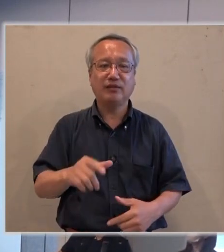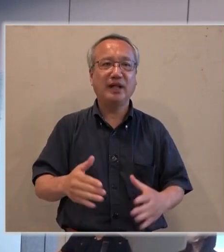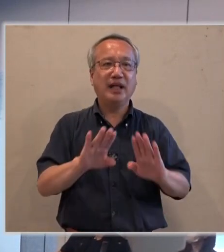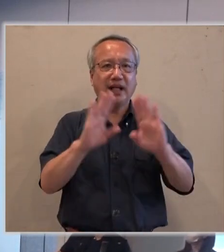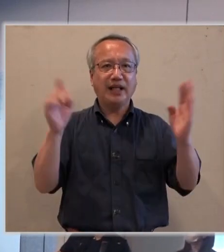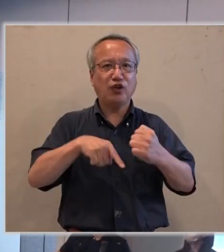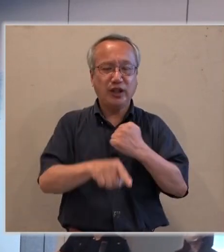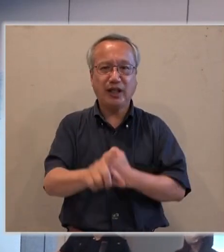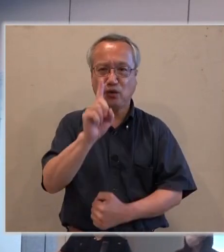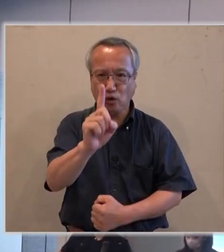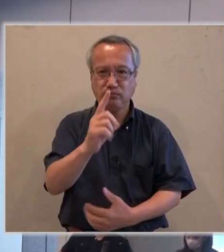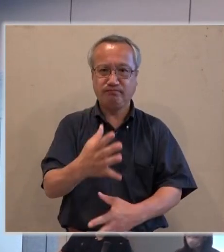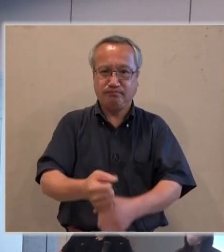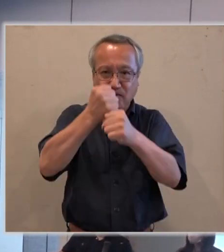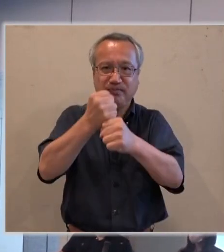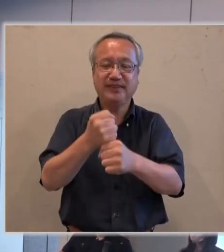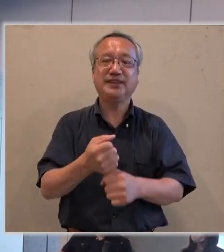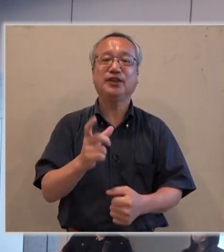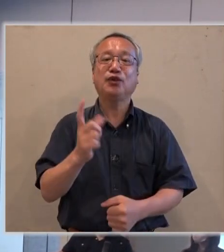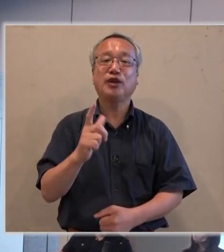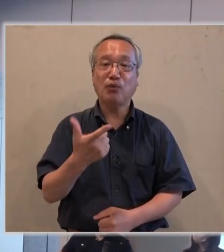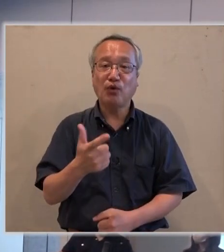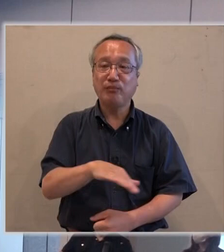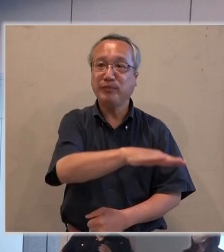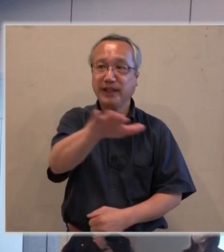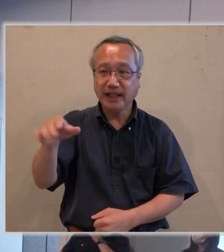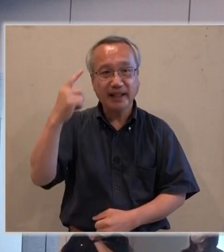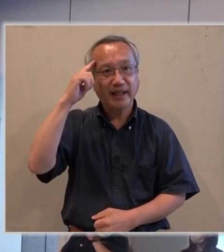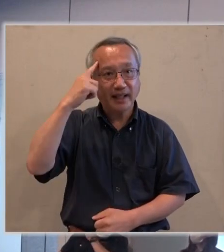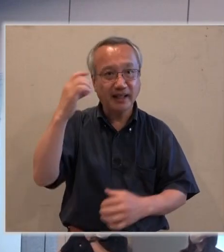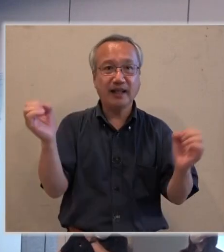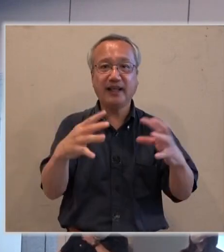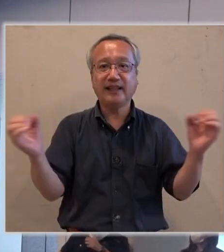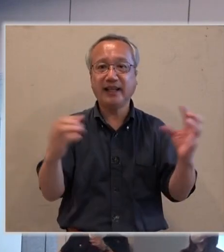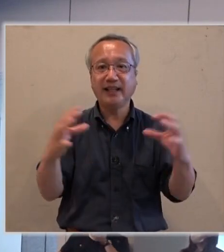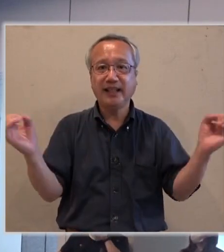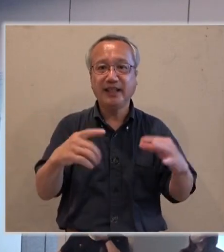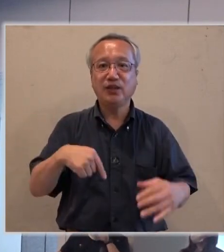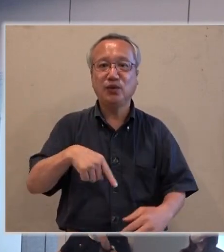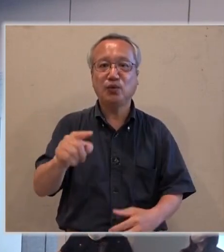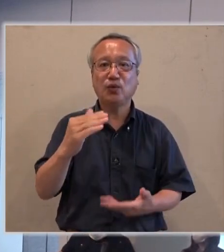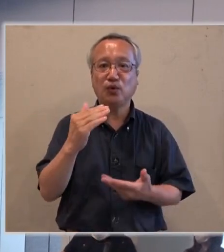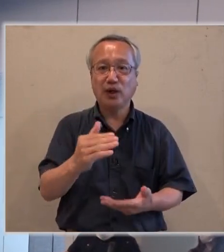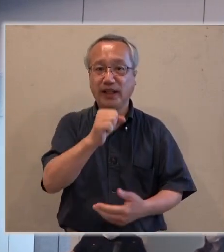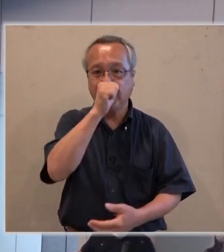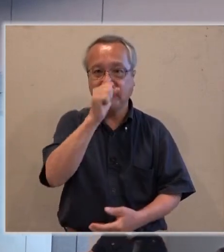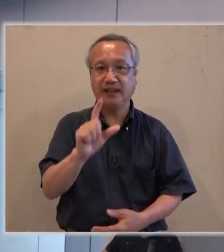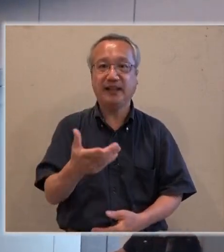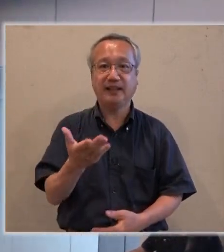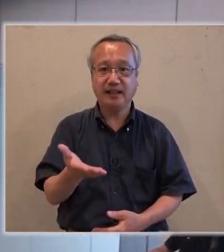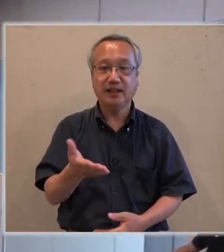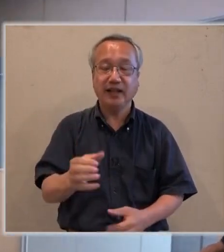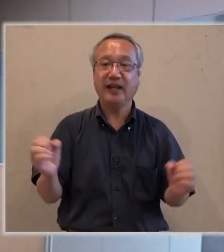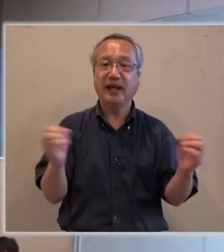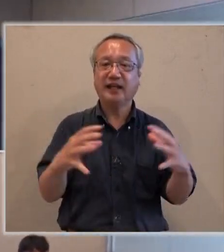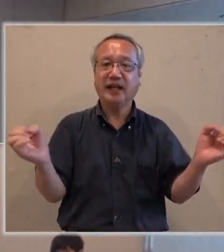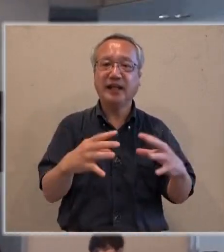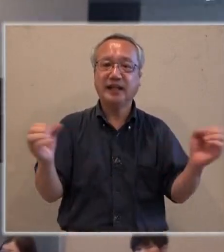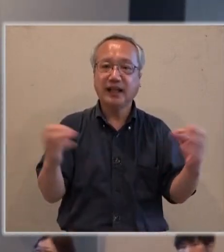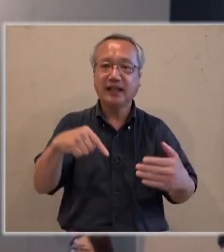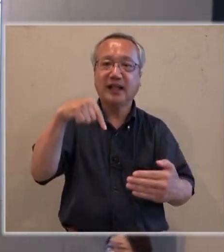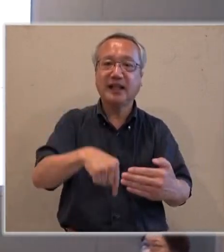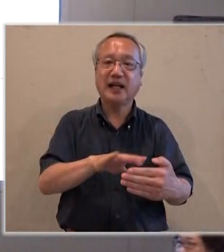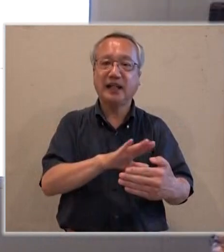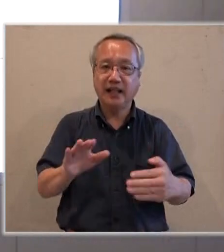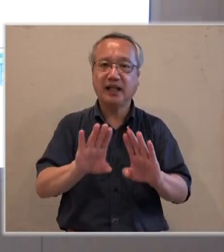ですというふうに一個に絞るというよりもみんなで考えていくことがいいんじゃないかと。そして話し合っていく中で、開